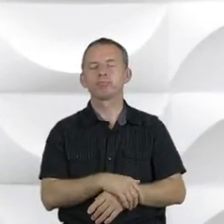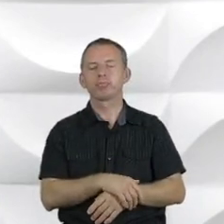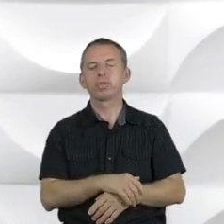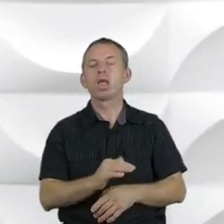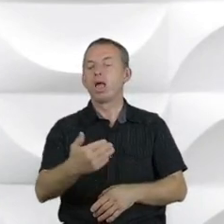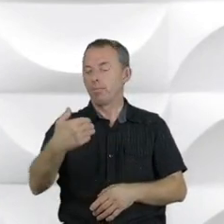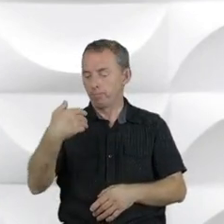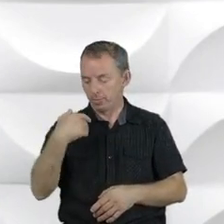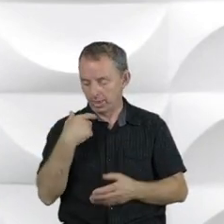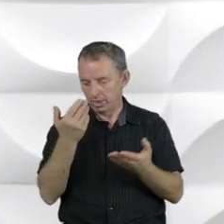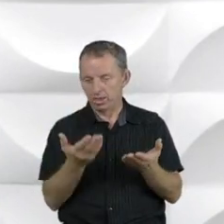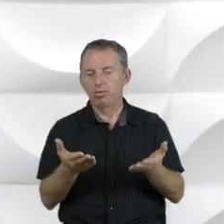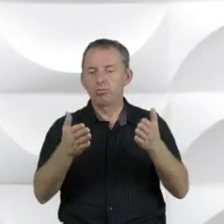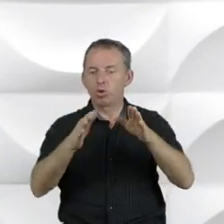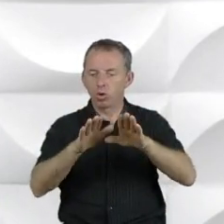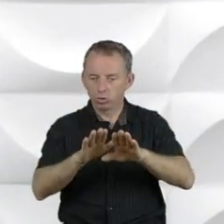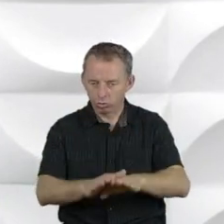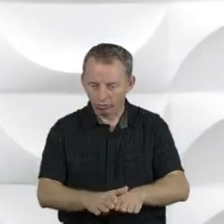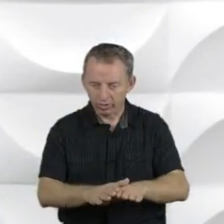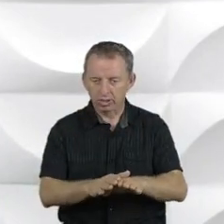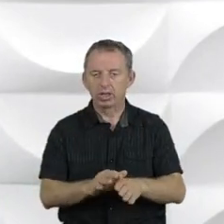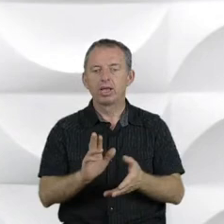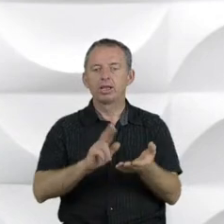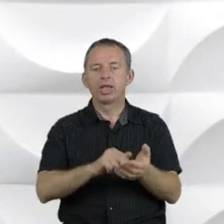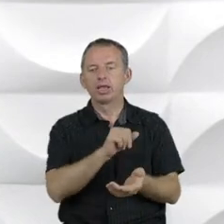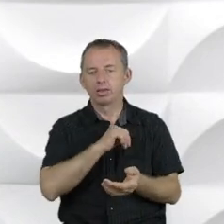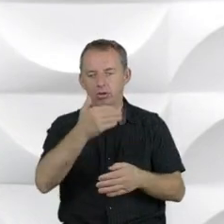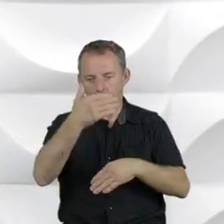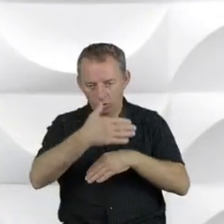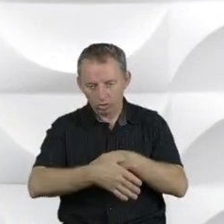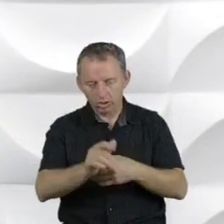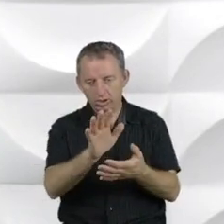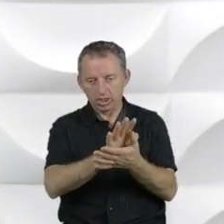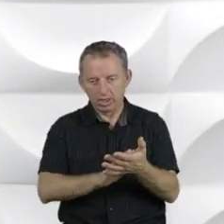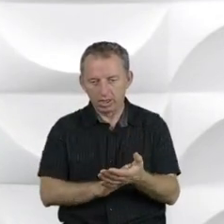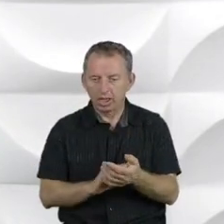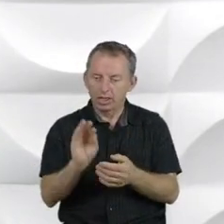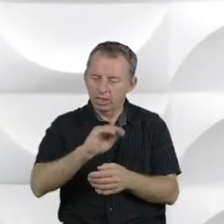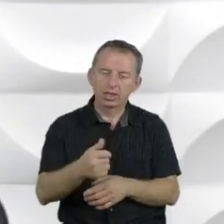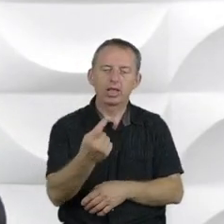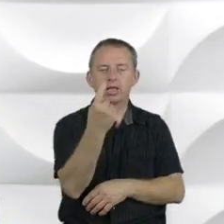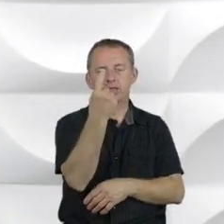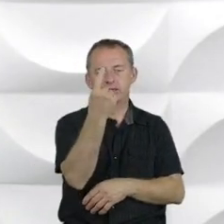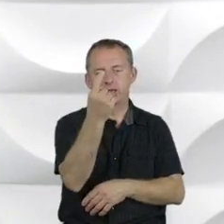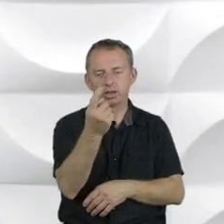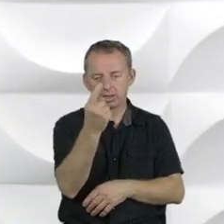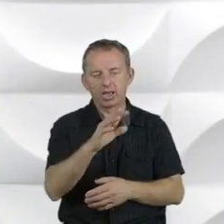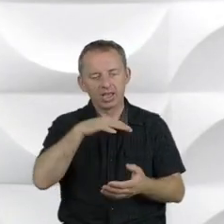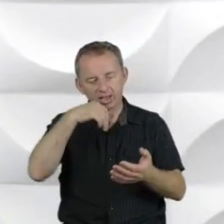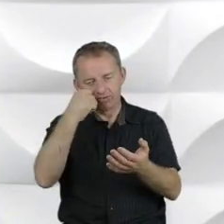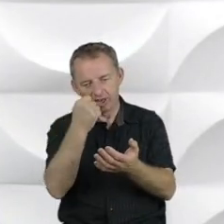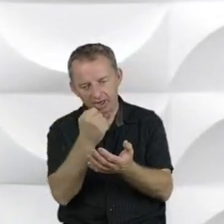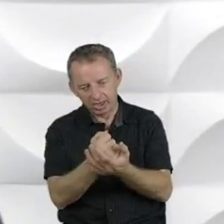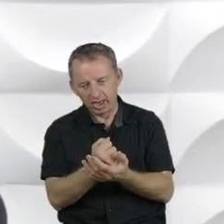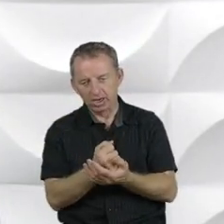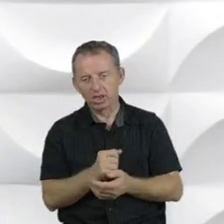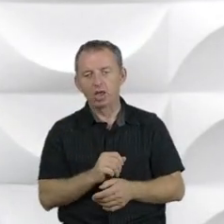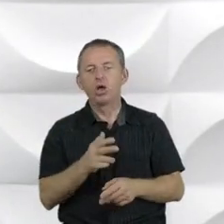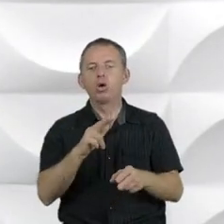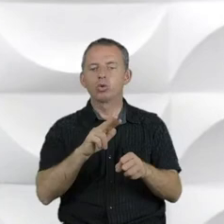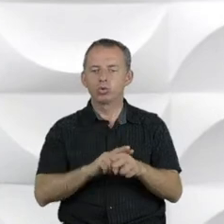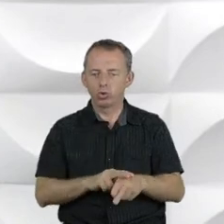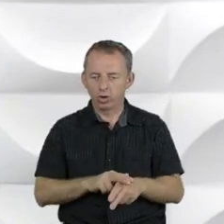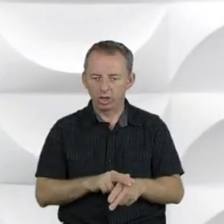byli błogosławieni. I na sam koniec tego tekstu jest jeszcze jedno takie stwierdzenie,